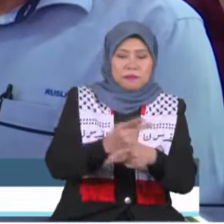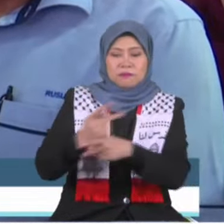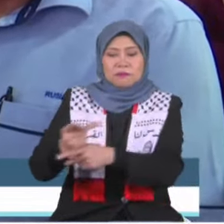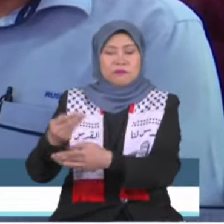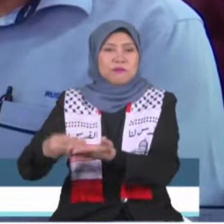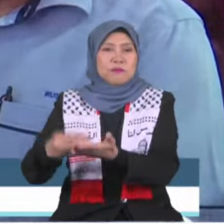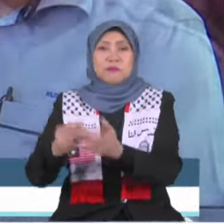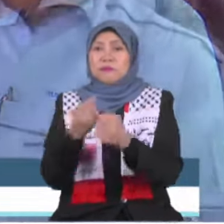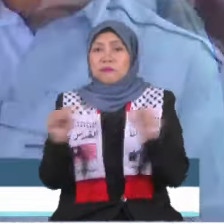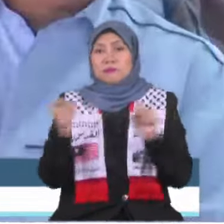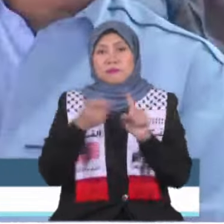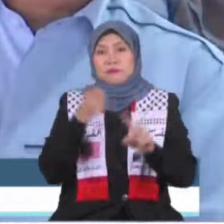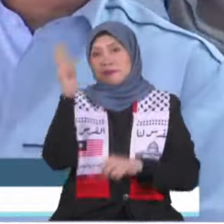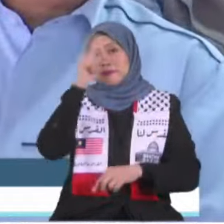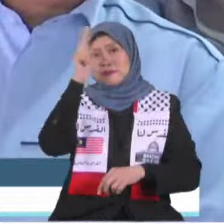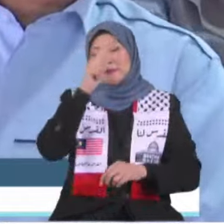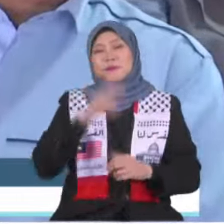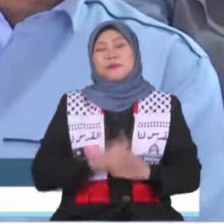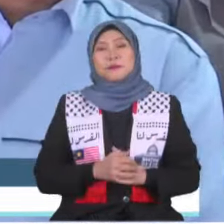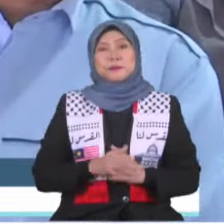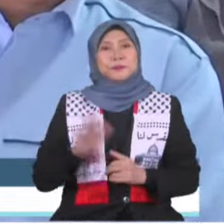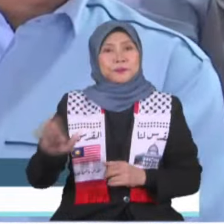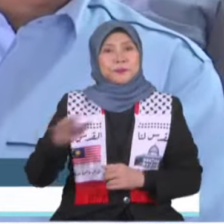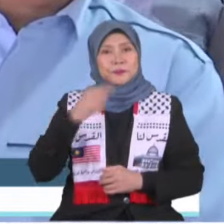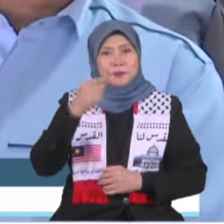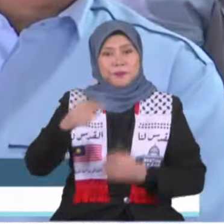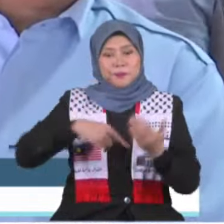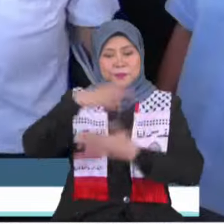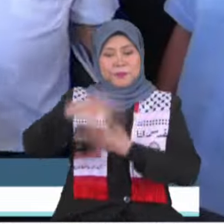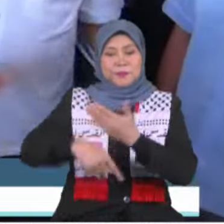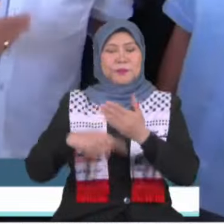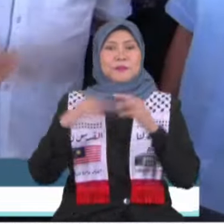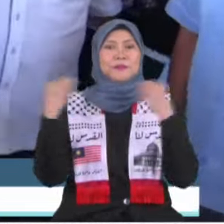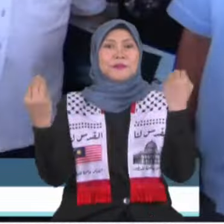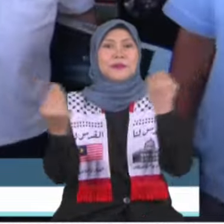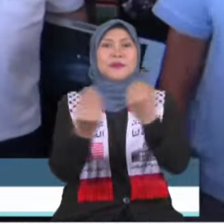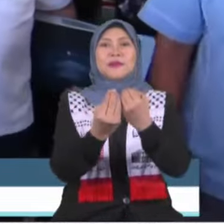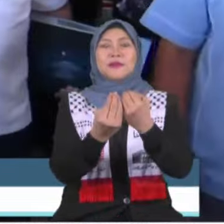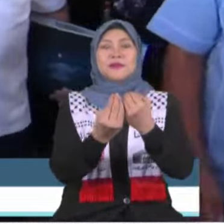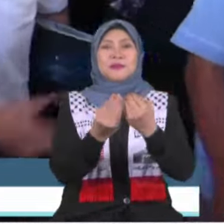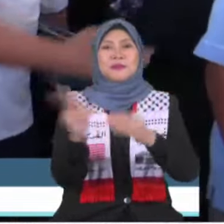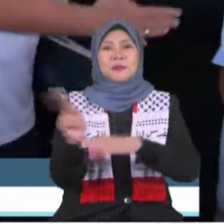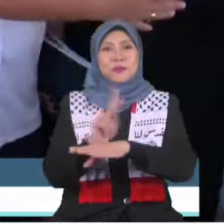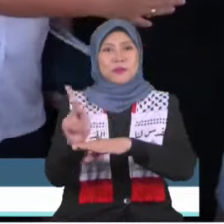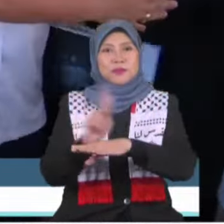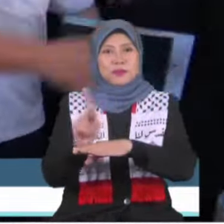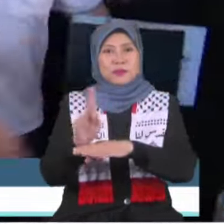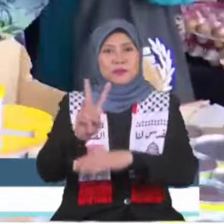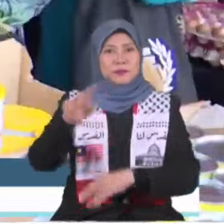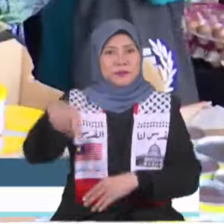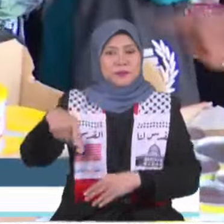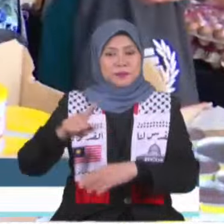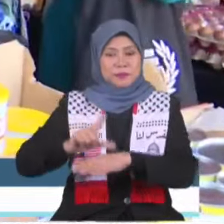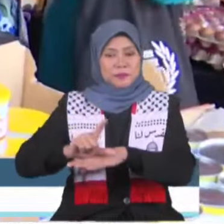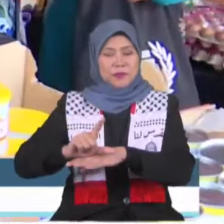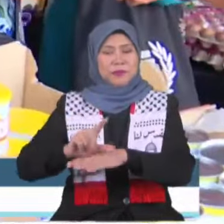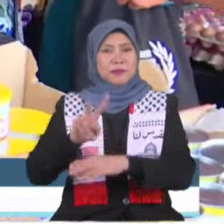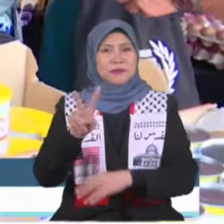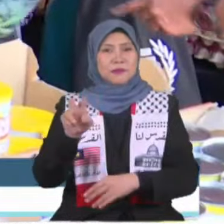oleh kerajaan. Beliau nyatakannya pada program memasyarakatkan Gerakan Koperasi Wilayah Persekutuan